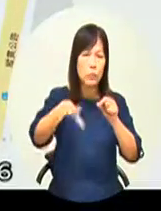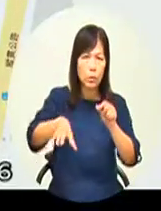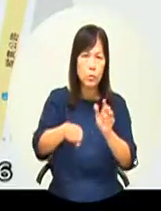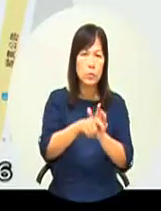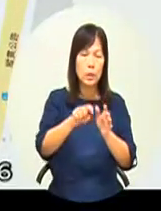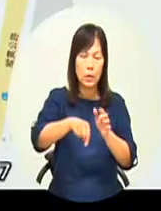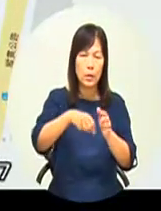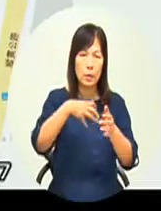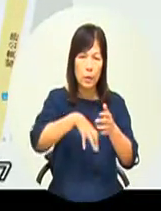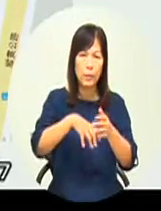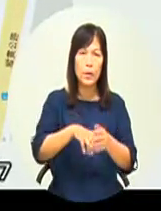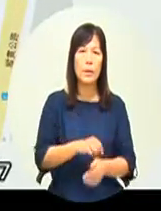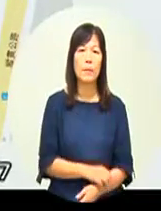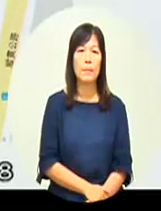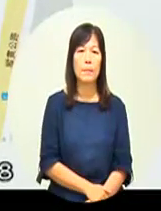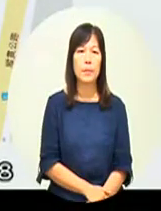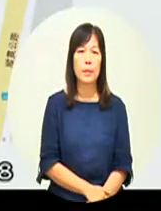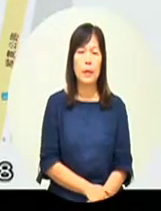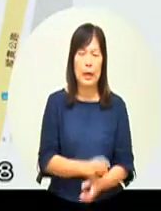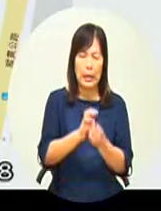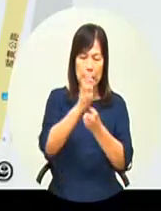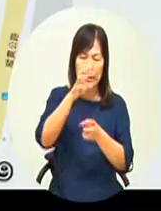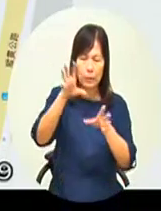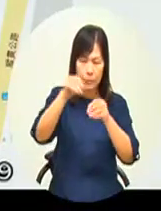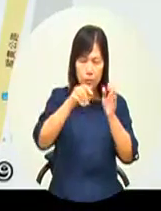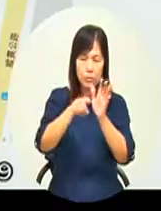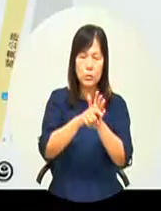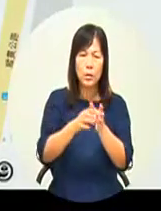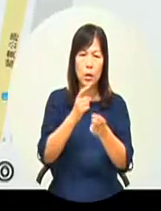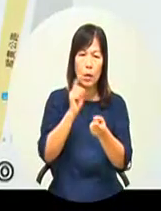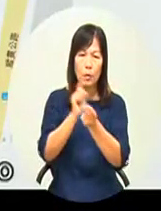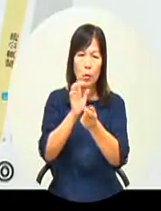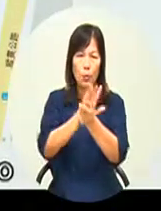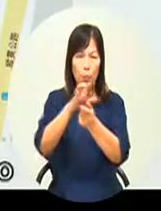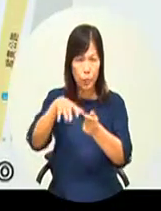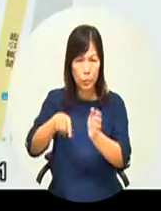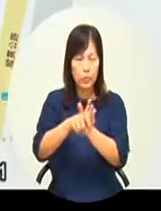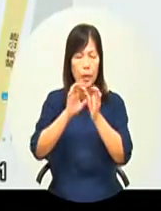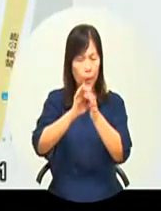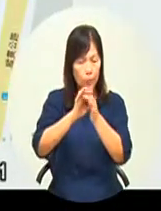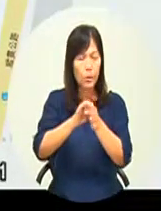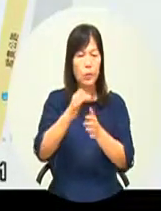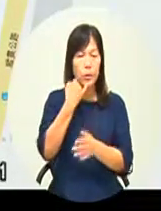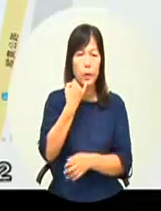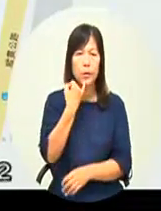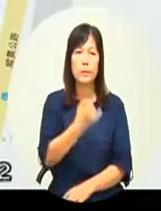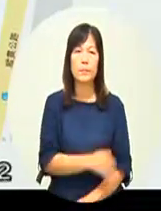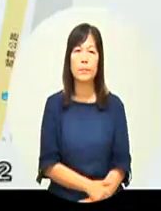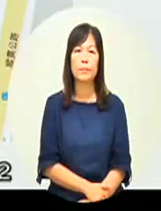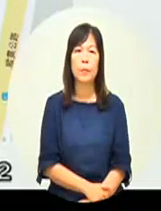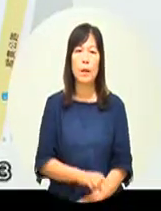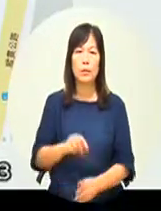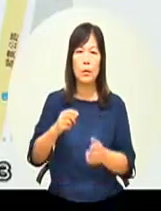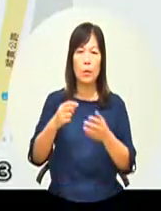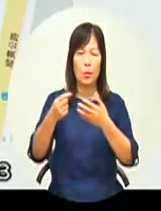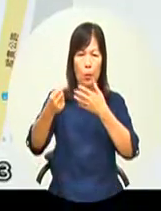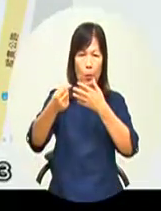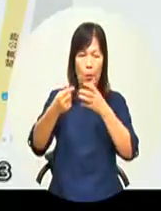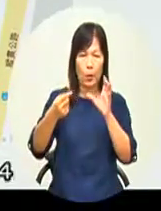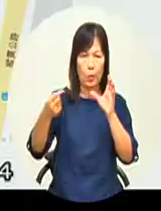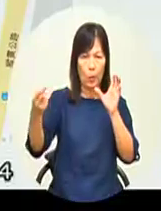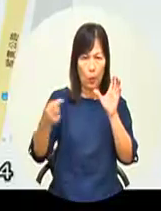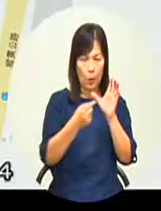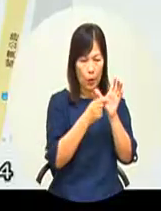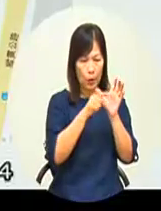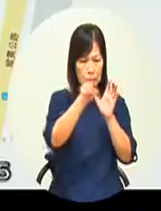里面，要详细资料，就是再跟我们服务处再联系一下，这里有一个反射镜要那个太旧